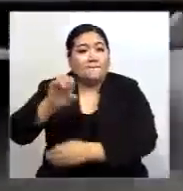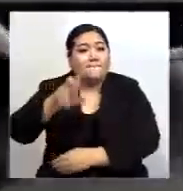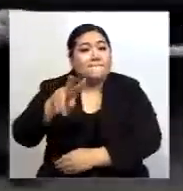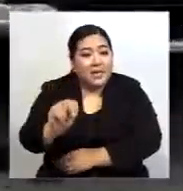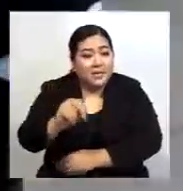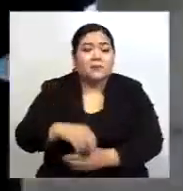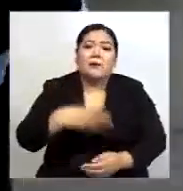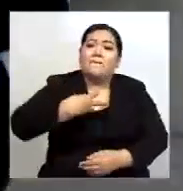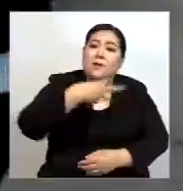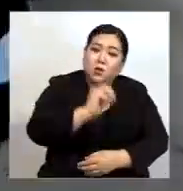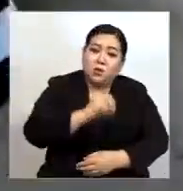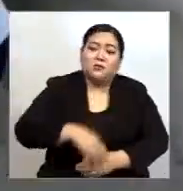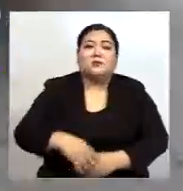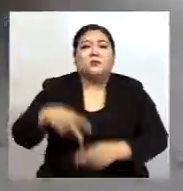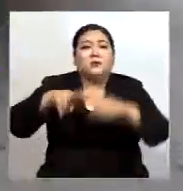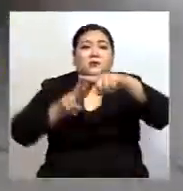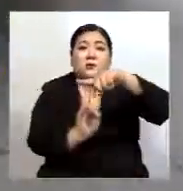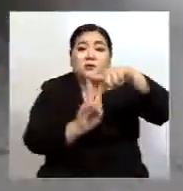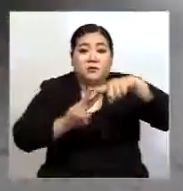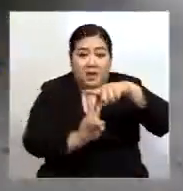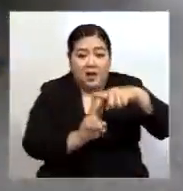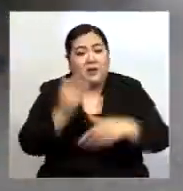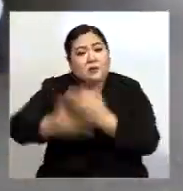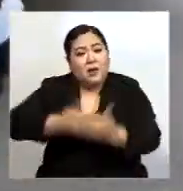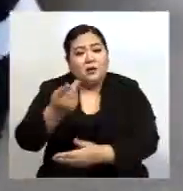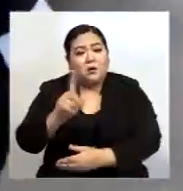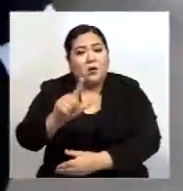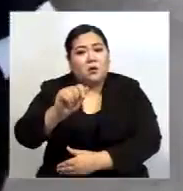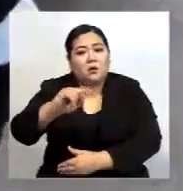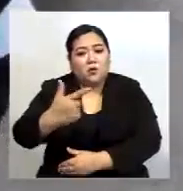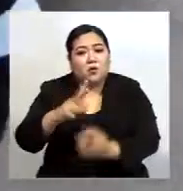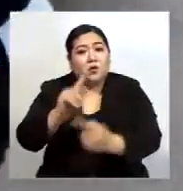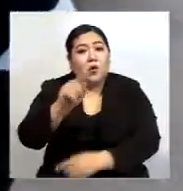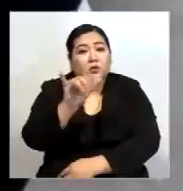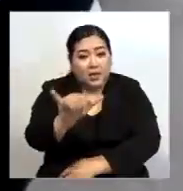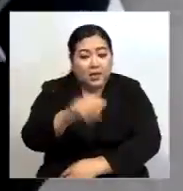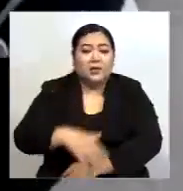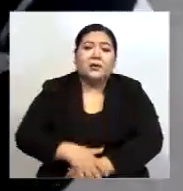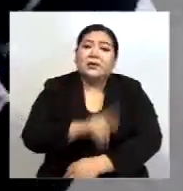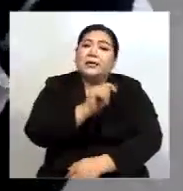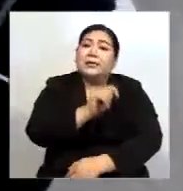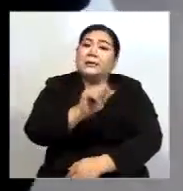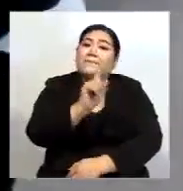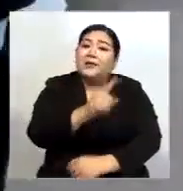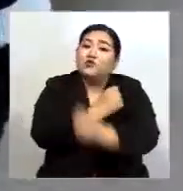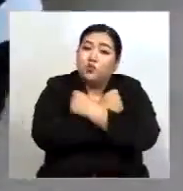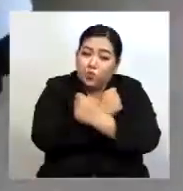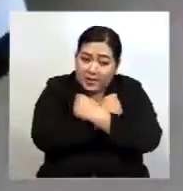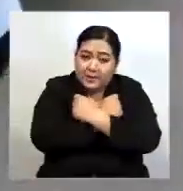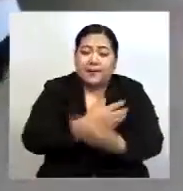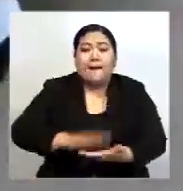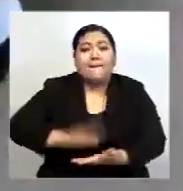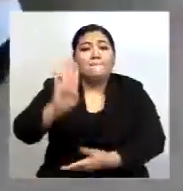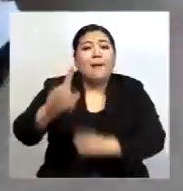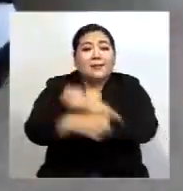าวิทยาลัยมหิดลเสาชิงช้าตลาดคลองเตยเทสโก้ปิ่นเกล้าเทอร์มินัล21สุขุมวิทเมกะบางนา